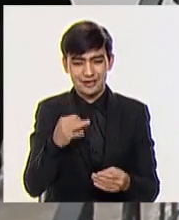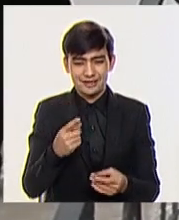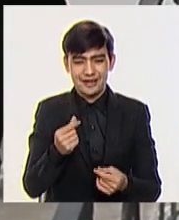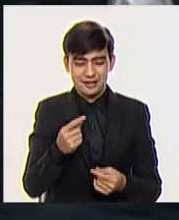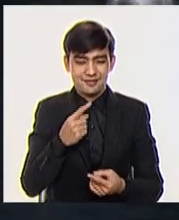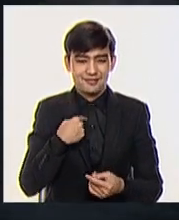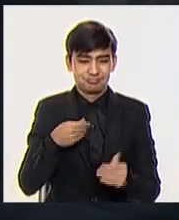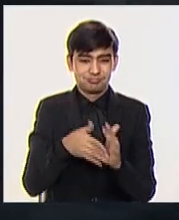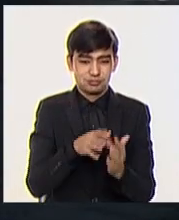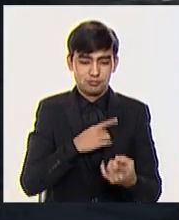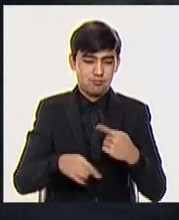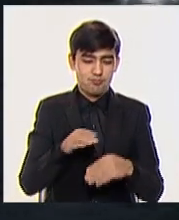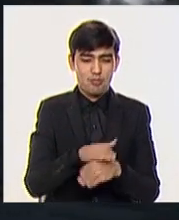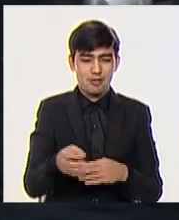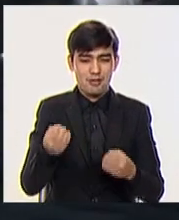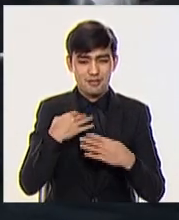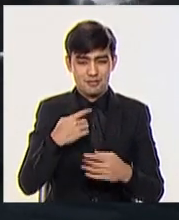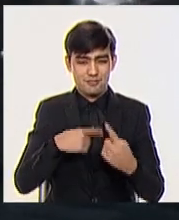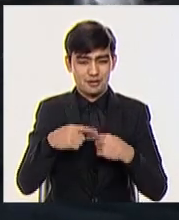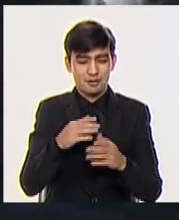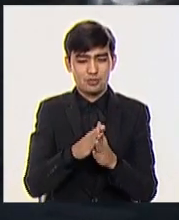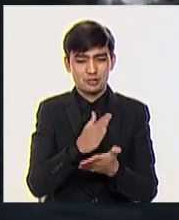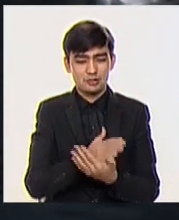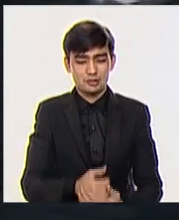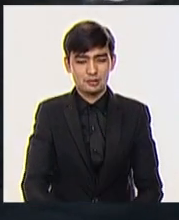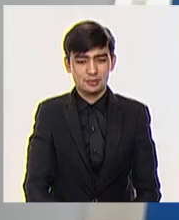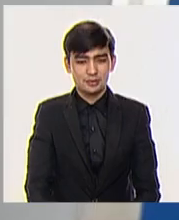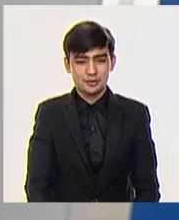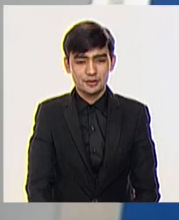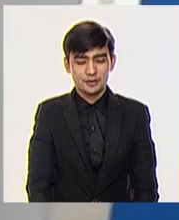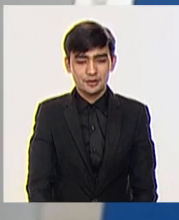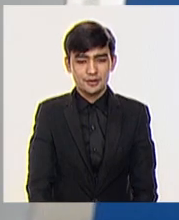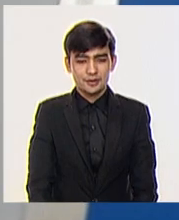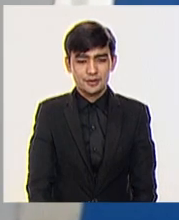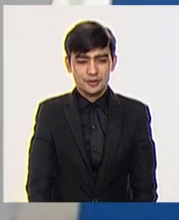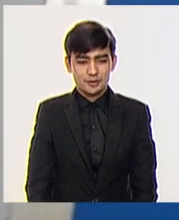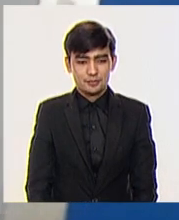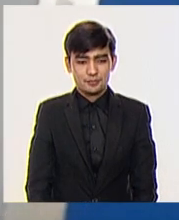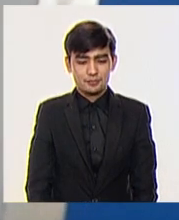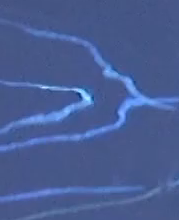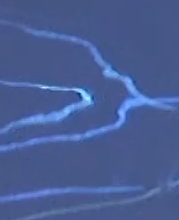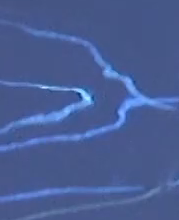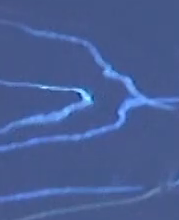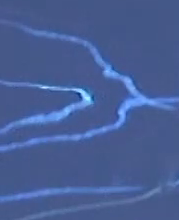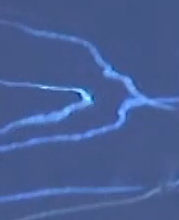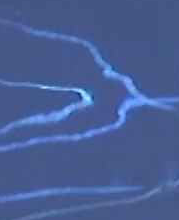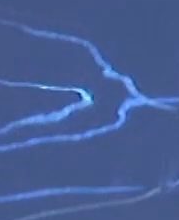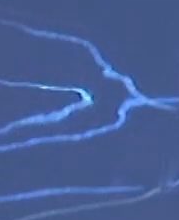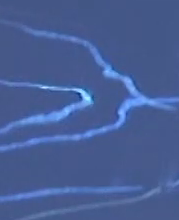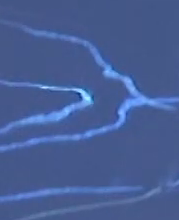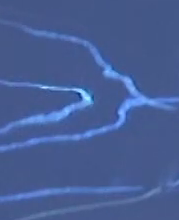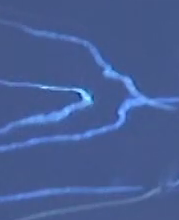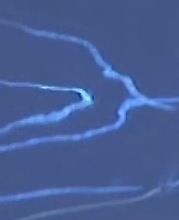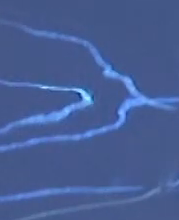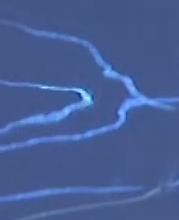ақшамызды түгел қайтарып берсін деп отыр. Жанар Құжанова, Бағдат Баймурзин, Информбюро, Ақтөбе болса. Тікелей